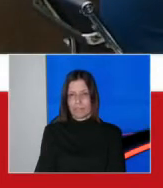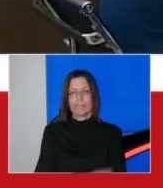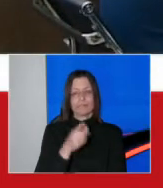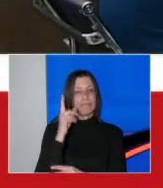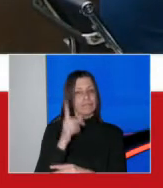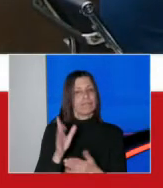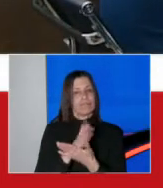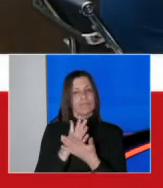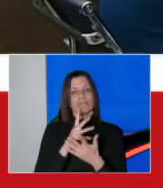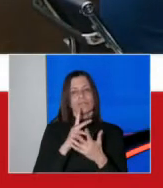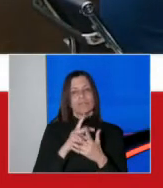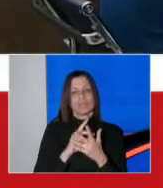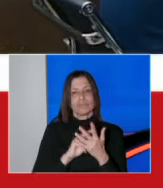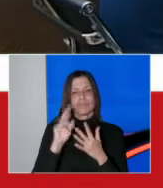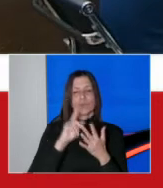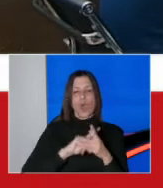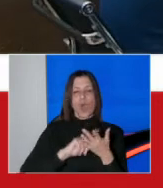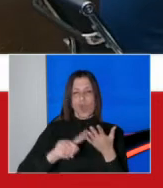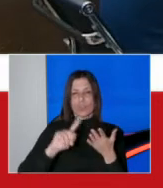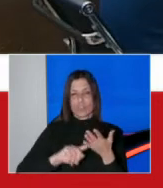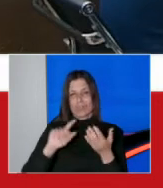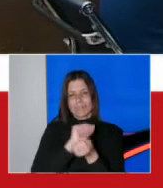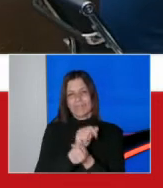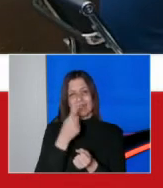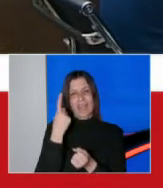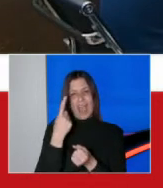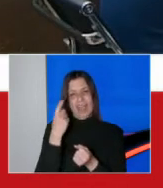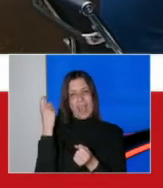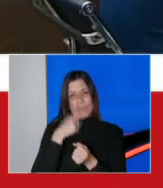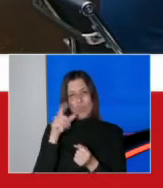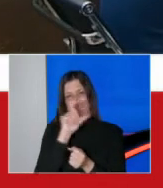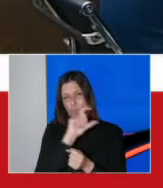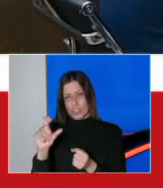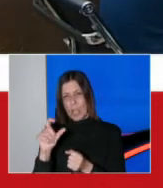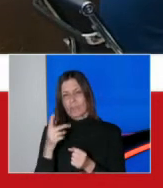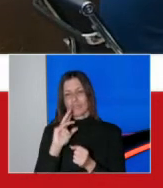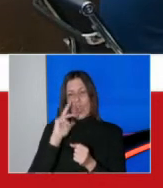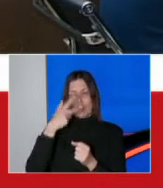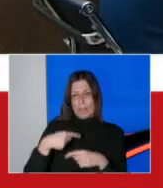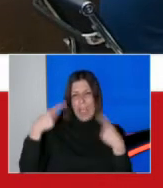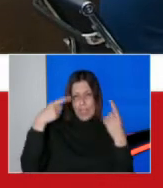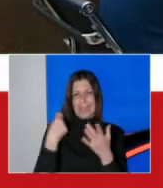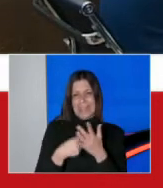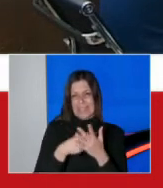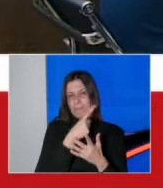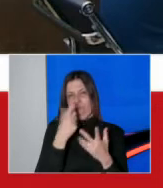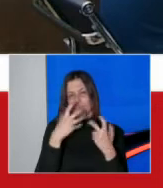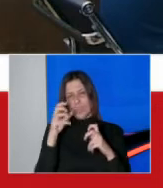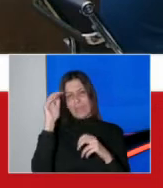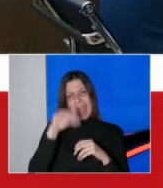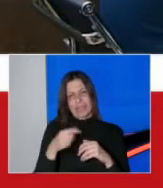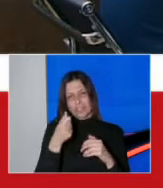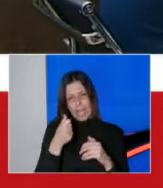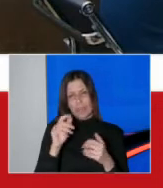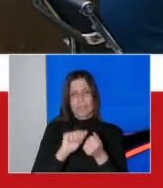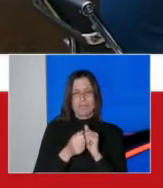הבאים, 12 חודשי מאסר בפועל שלא ירוצו אלא אם יעבור הנאשם על אחת מהעבירות בהן הורשע וזאת תוך 3 שנים מהיום, קנס בסך 180 אלף שקלים או שנת